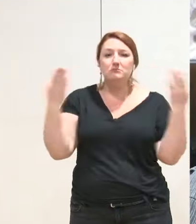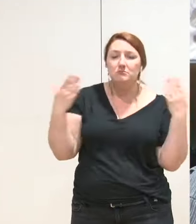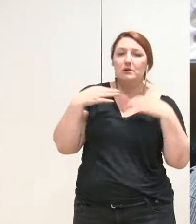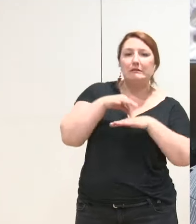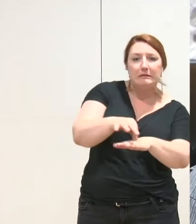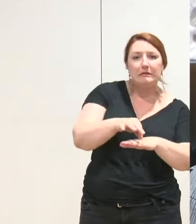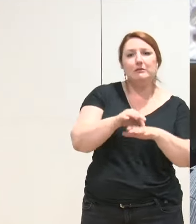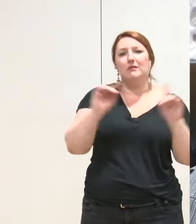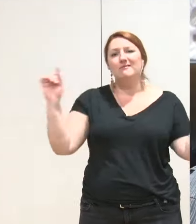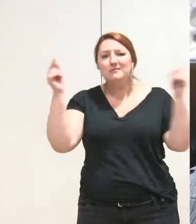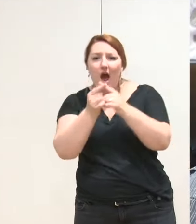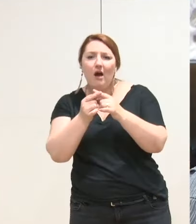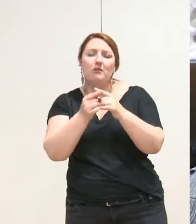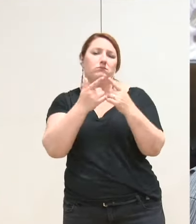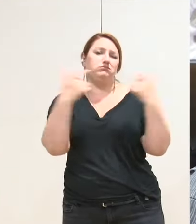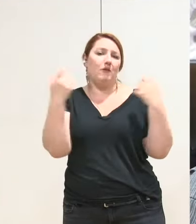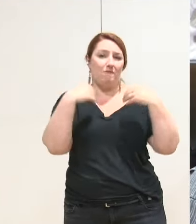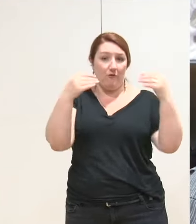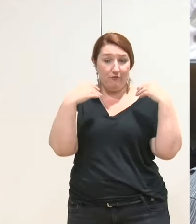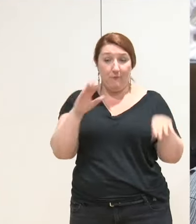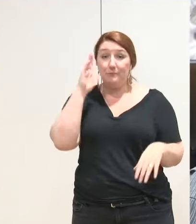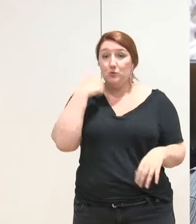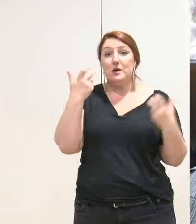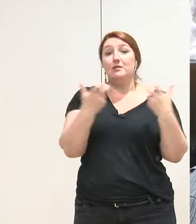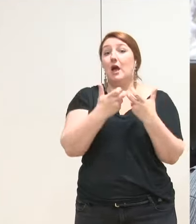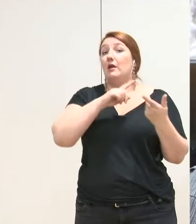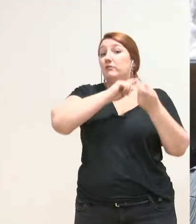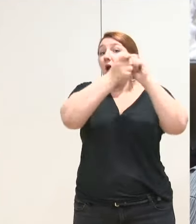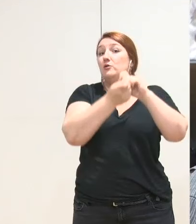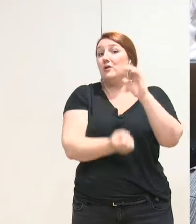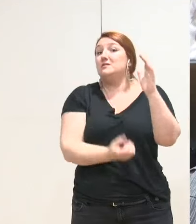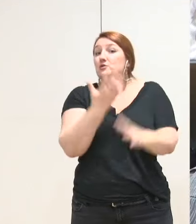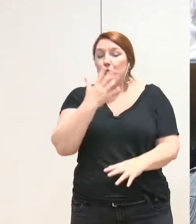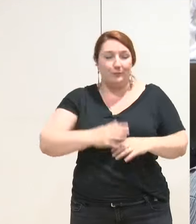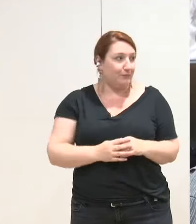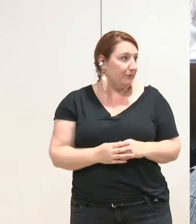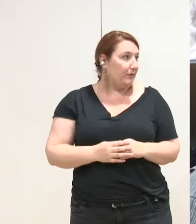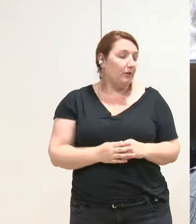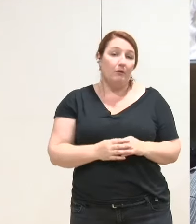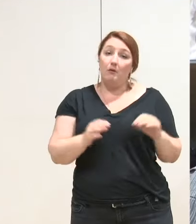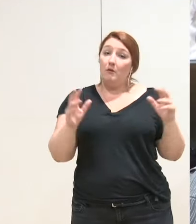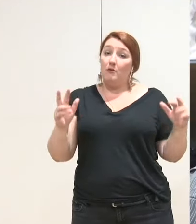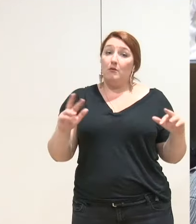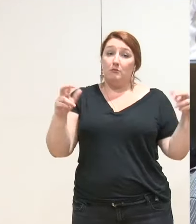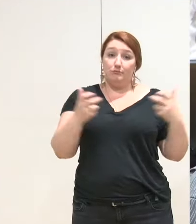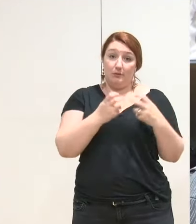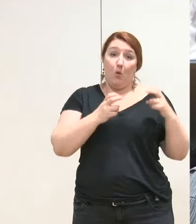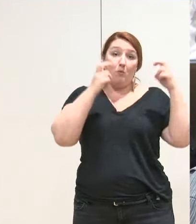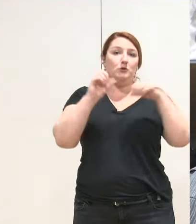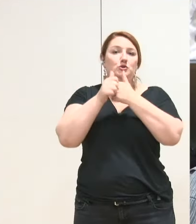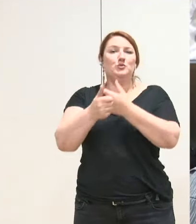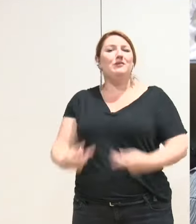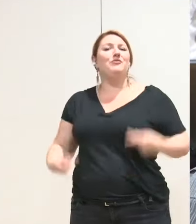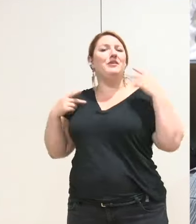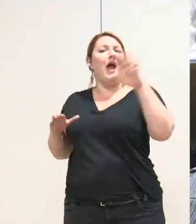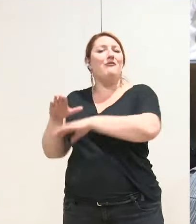cetera d'où la délibération d'actualisation des tarifs sans sans augmentation haut que celle de l'inflation